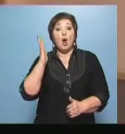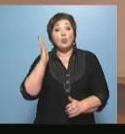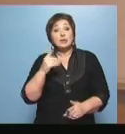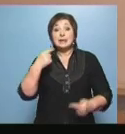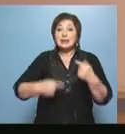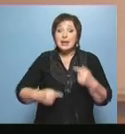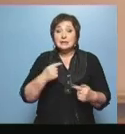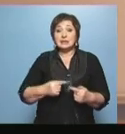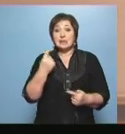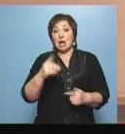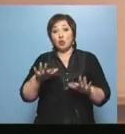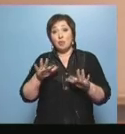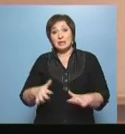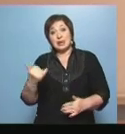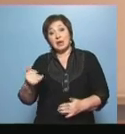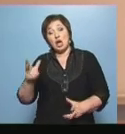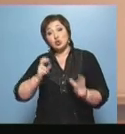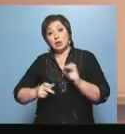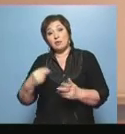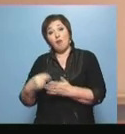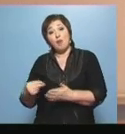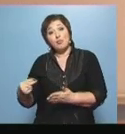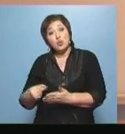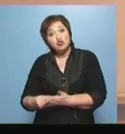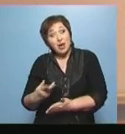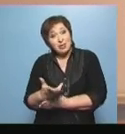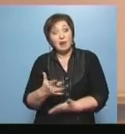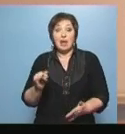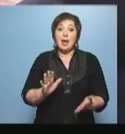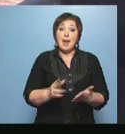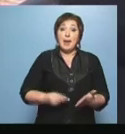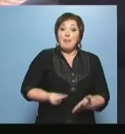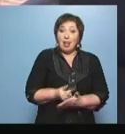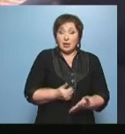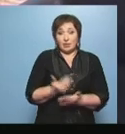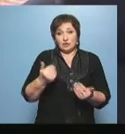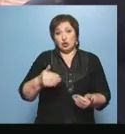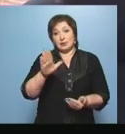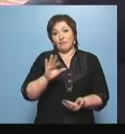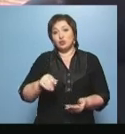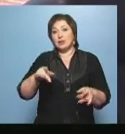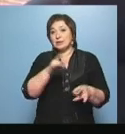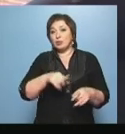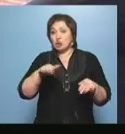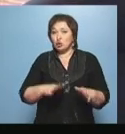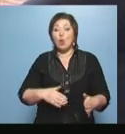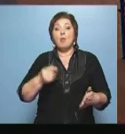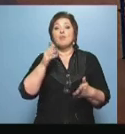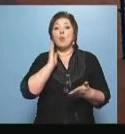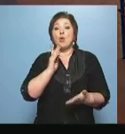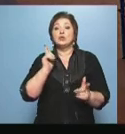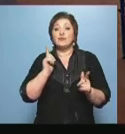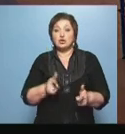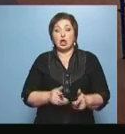за место в общежитии для студентов-бюджетников и платников, сейчас вузы республики это решают, но подтверждают, максимально